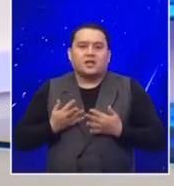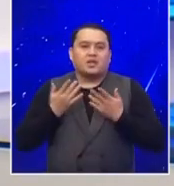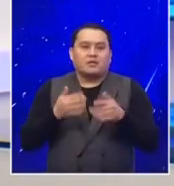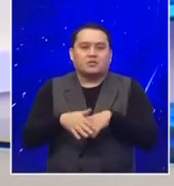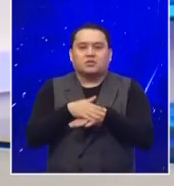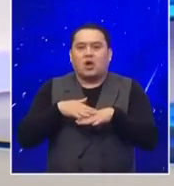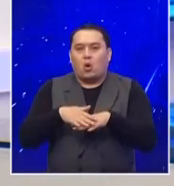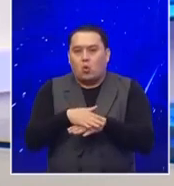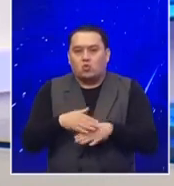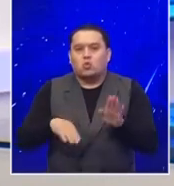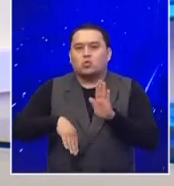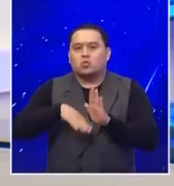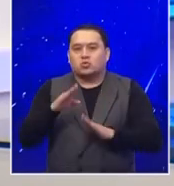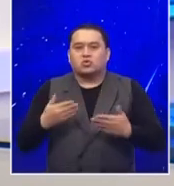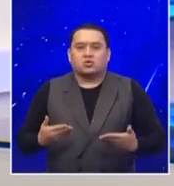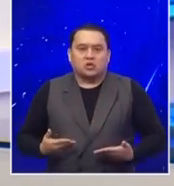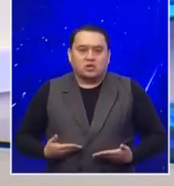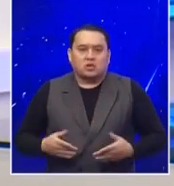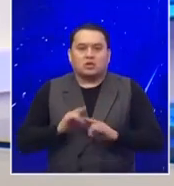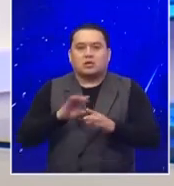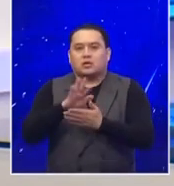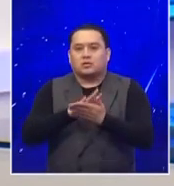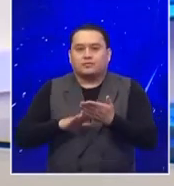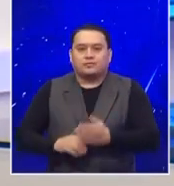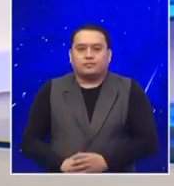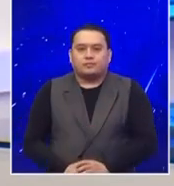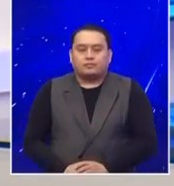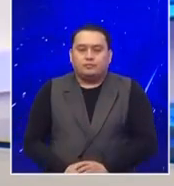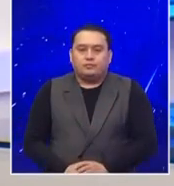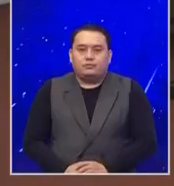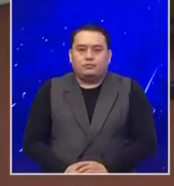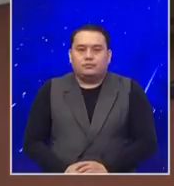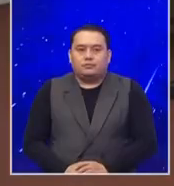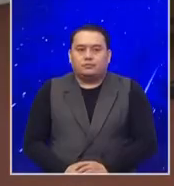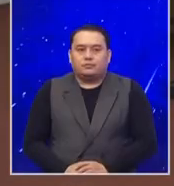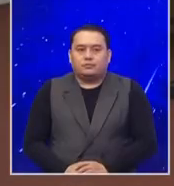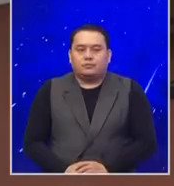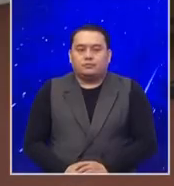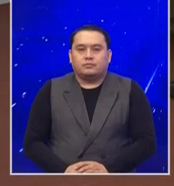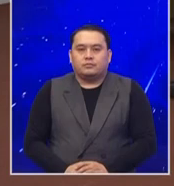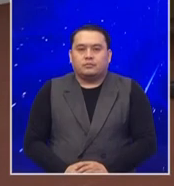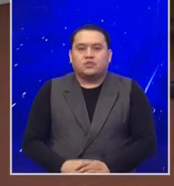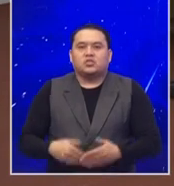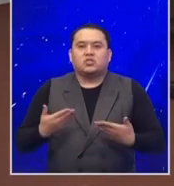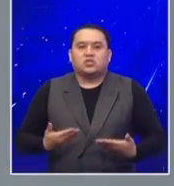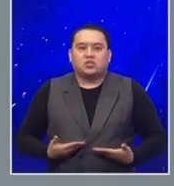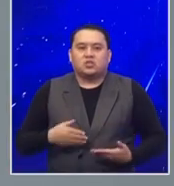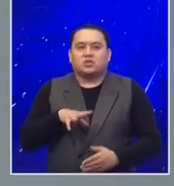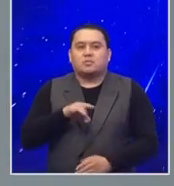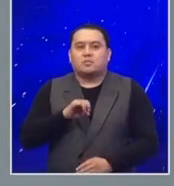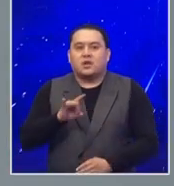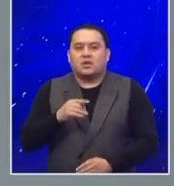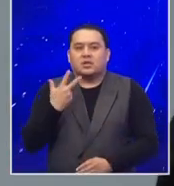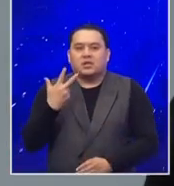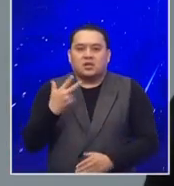потребностей сельчан и улучшения жизни на селе, узнавал Алексей Цой. Самал Тургамбаева – жительница села Шумыр, она